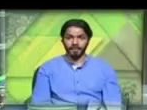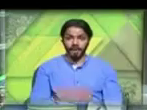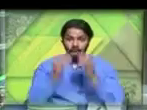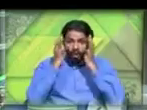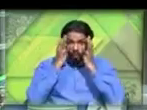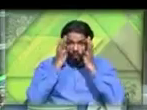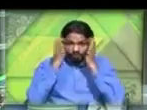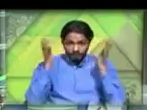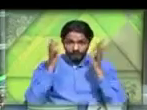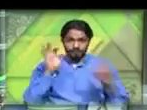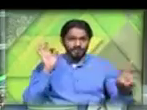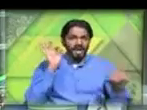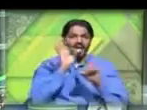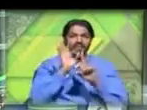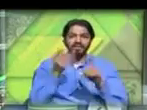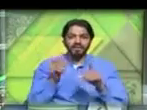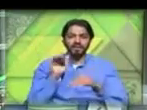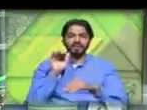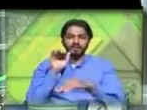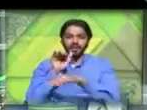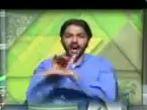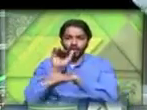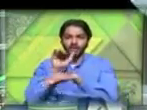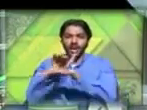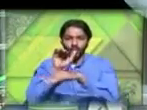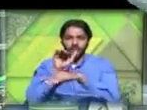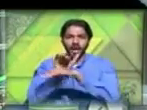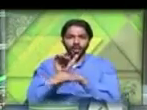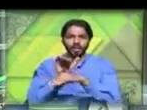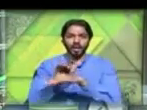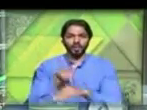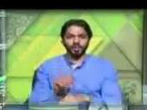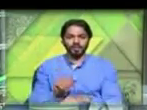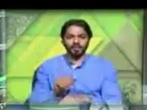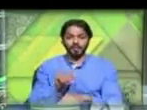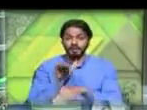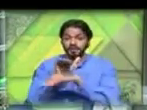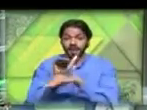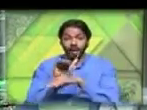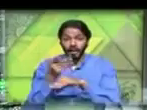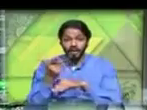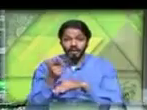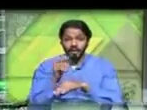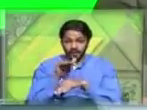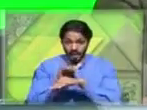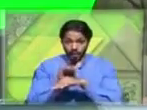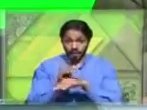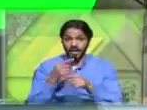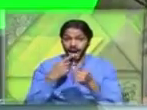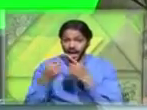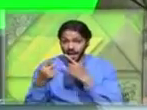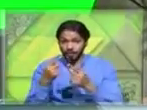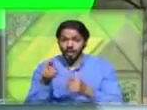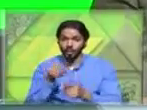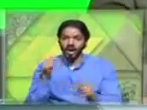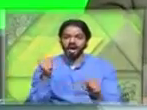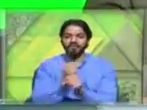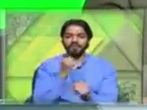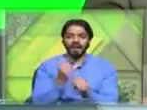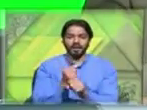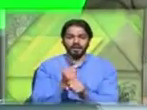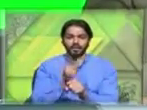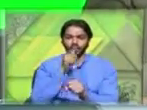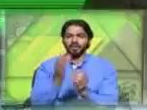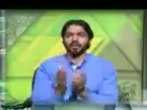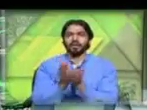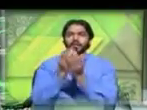جلسوا يدعون الناس إلى الجنة بأقوالهم وأعمالهم، اللهم اجعلنا منهم يا رب. آمين يا رب العالمين. اللهم اجعلنا منهم يا رب.